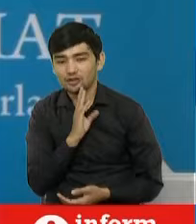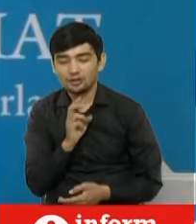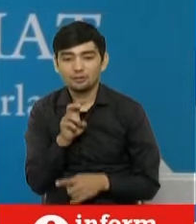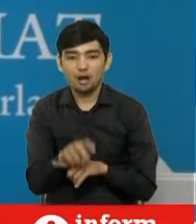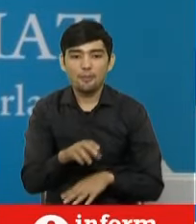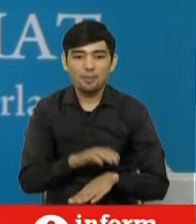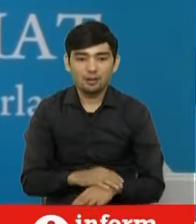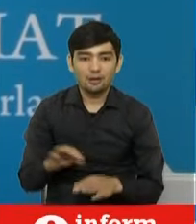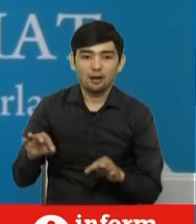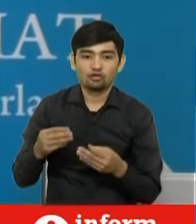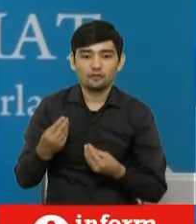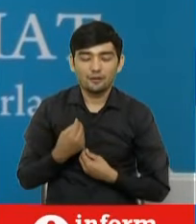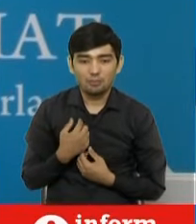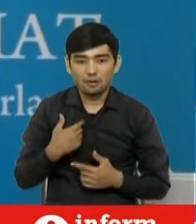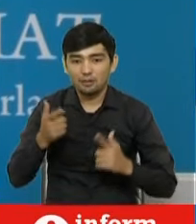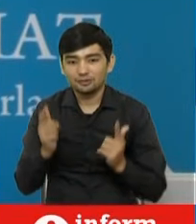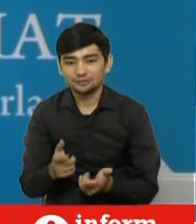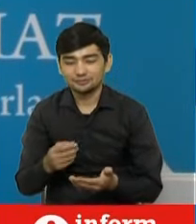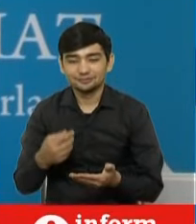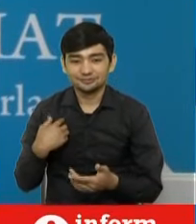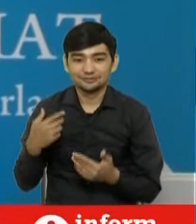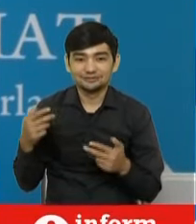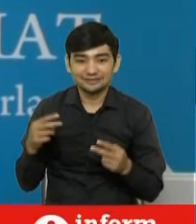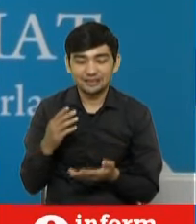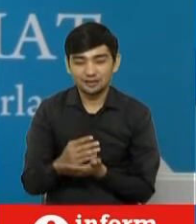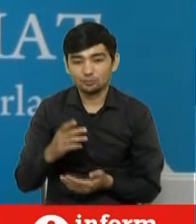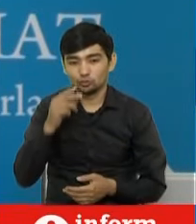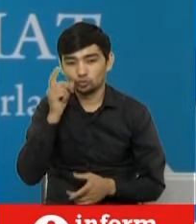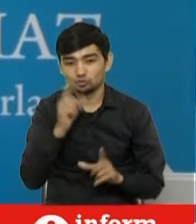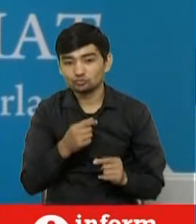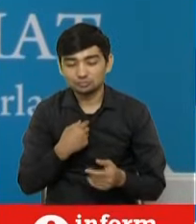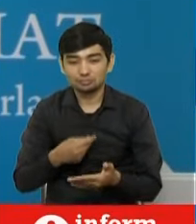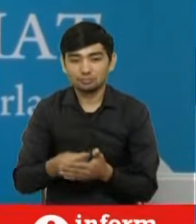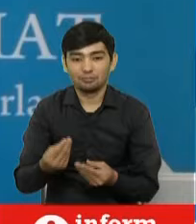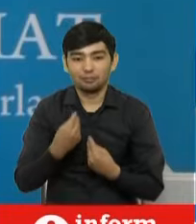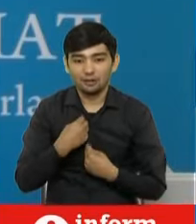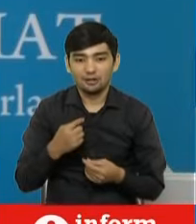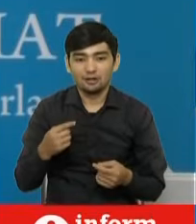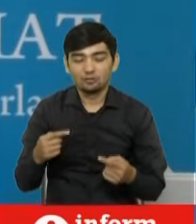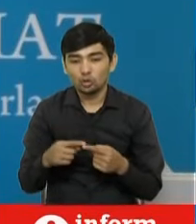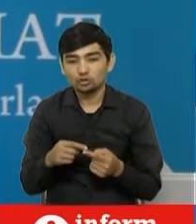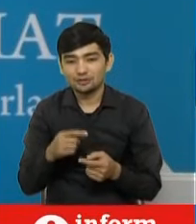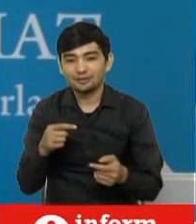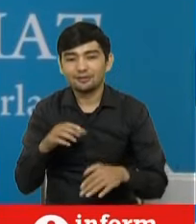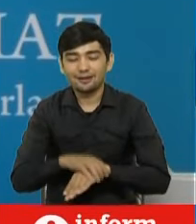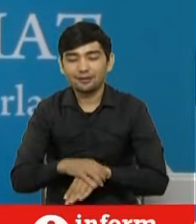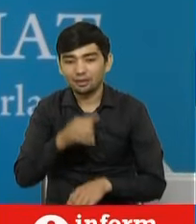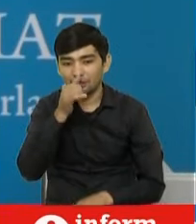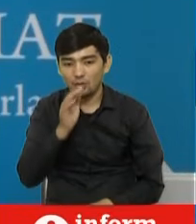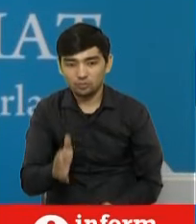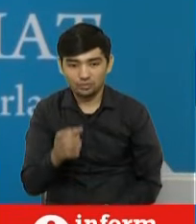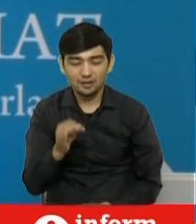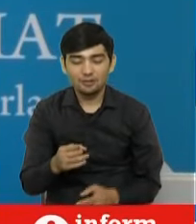бергенін растай алмайды. Ал біз ұсынып отырған сома үй шаруашылығына қажетті. Барлық шұғыл оның ішінде осы медициналық